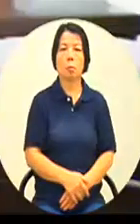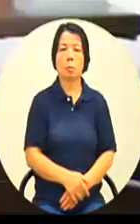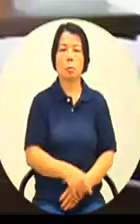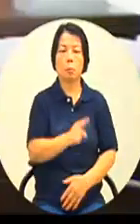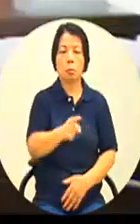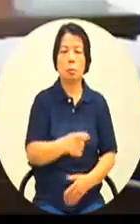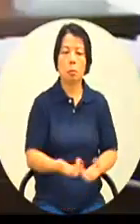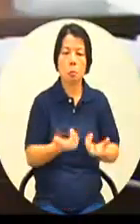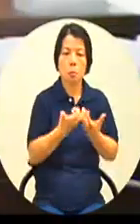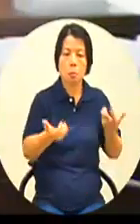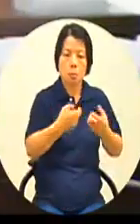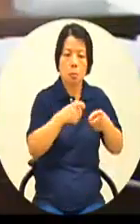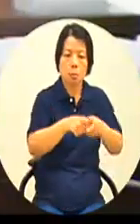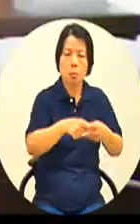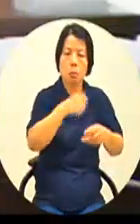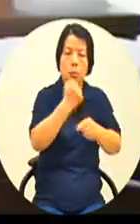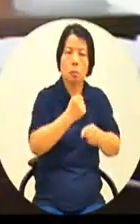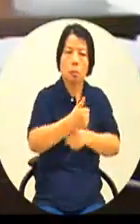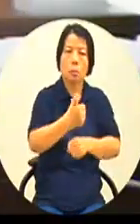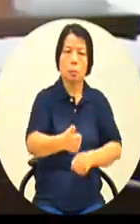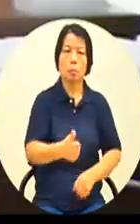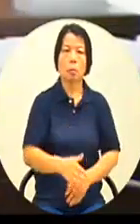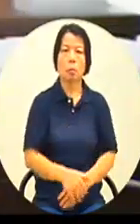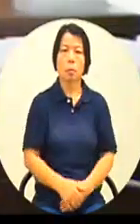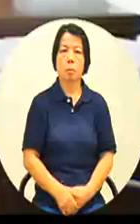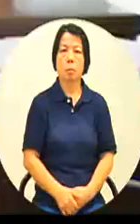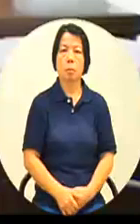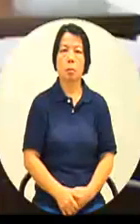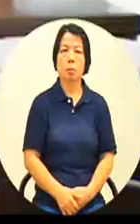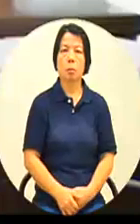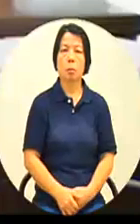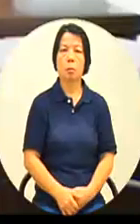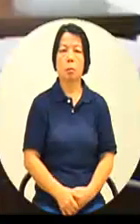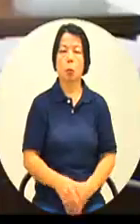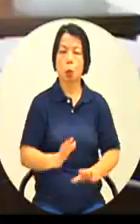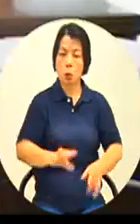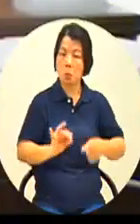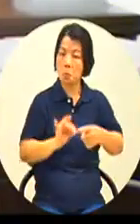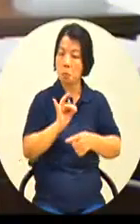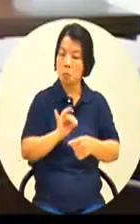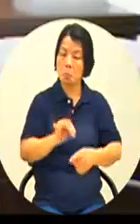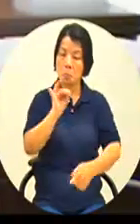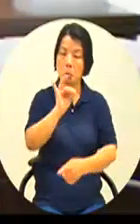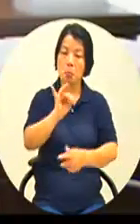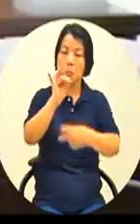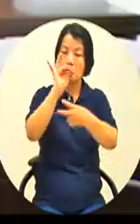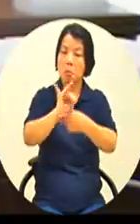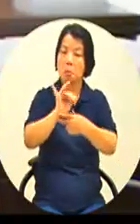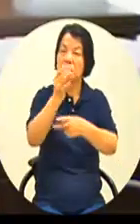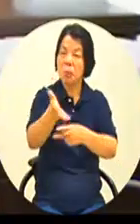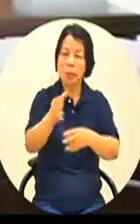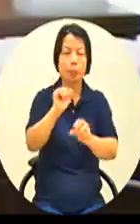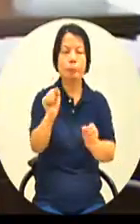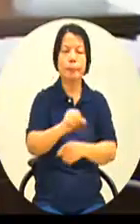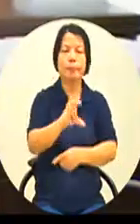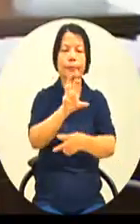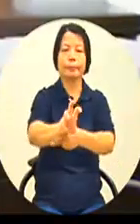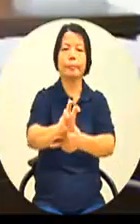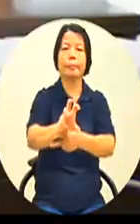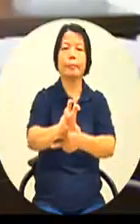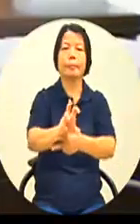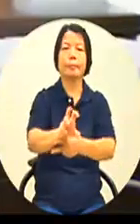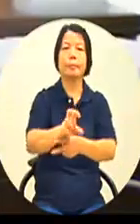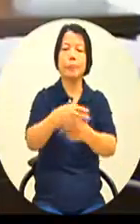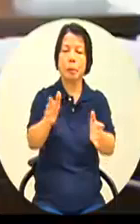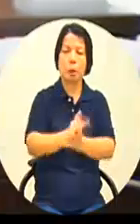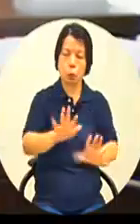分流是做的 OK 的，好，虽然我现在不能给你们100分，但是我觉得80分是可以啊。那偶发状况你们就